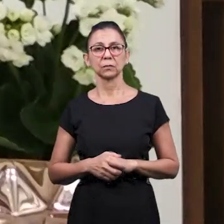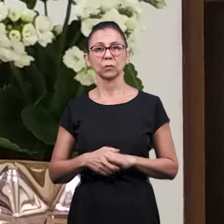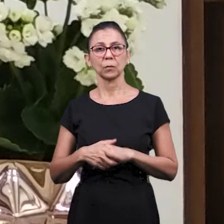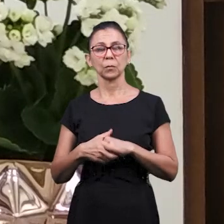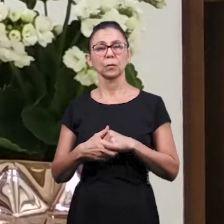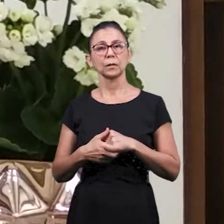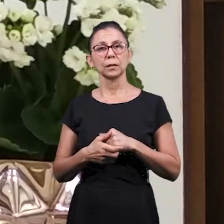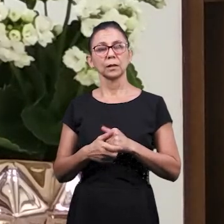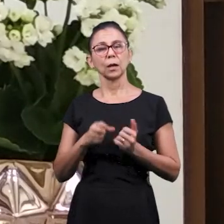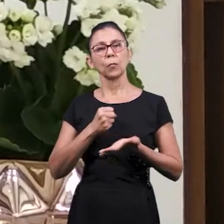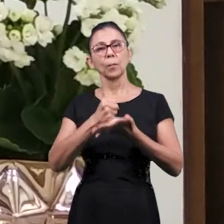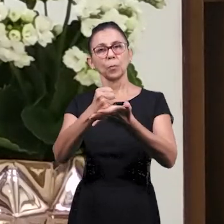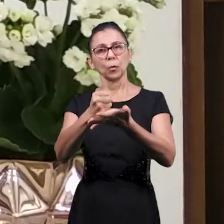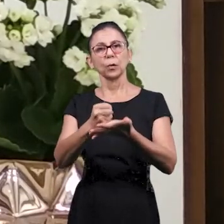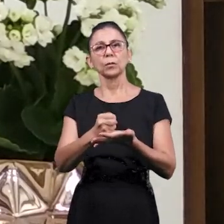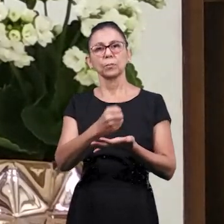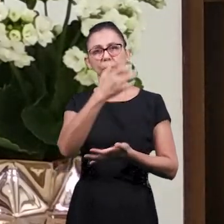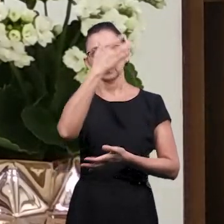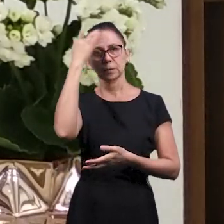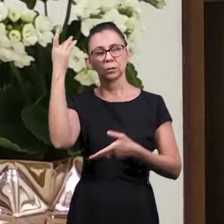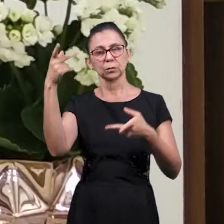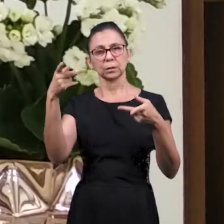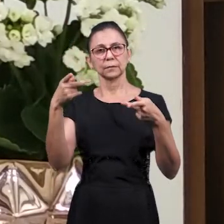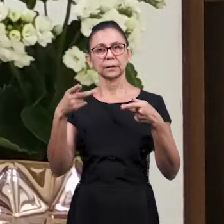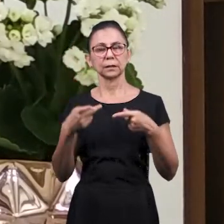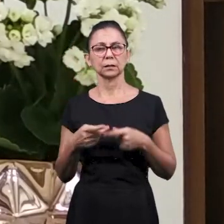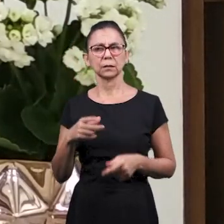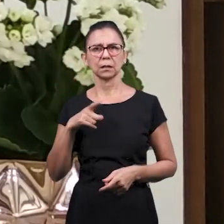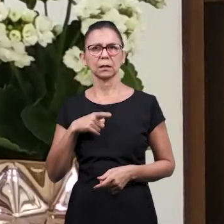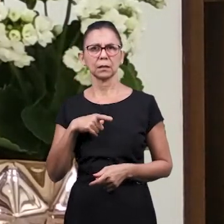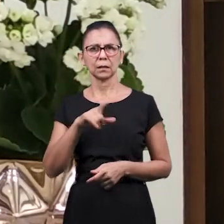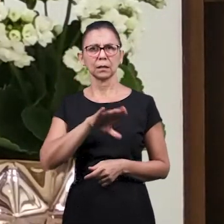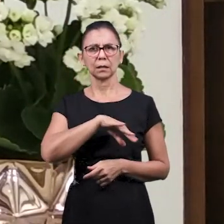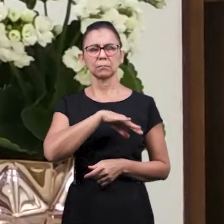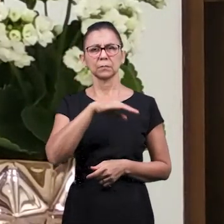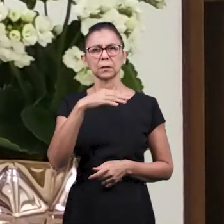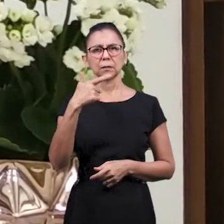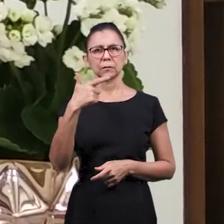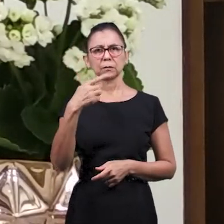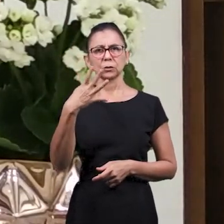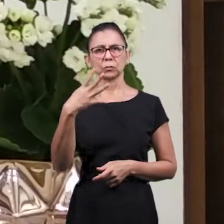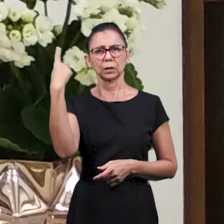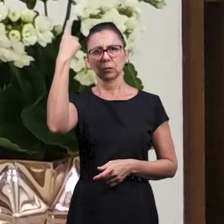Бразилии, есть номер, который сейчас проецируется на экране,